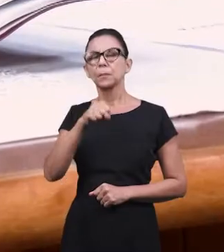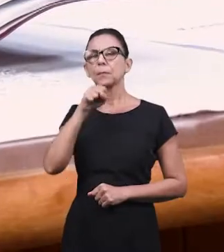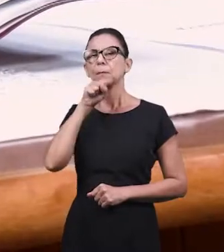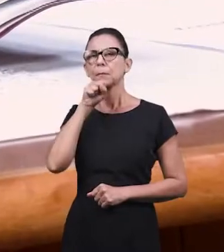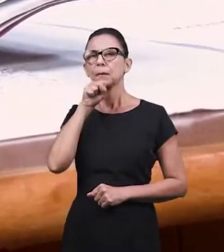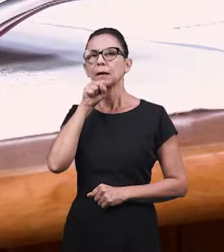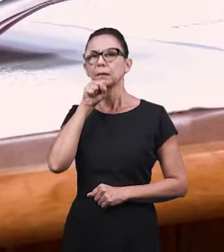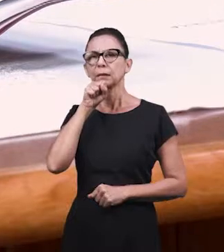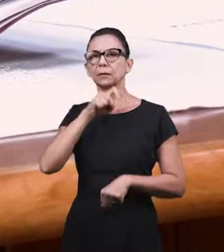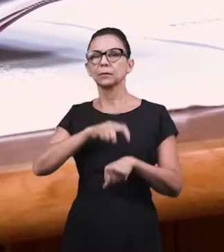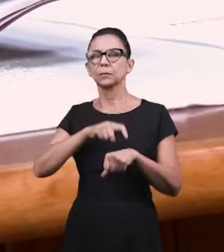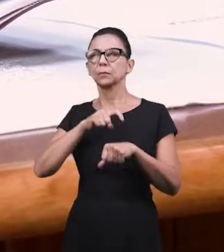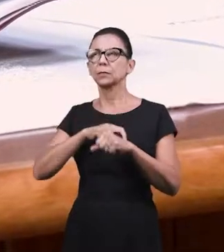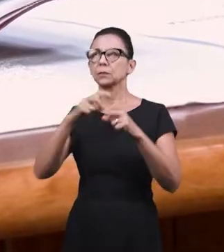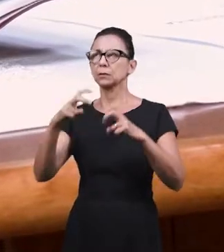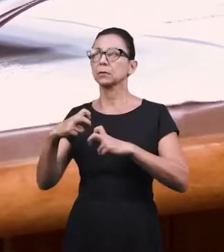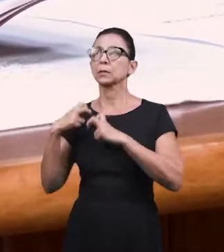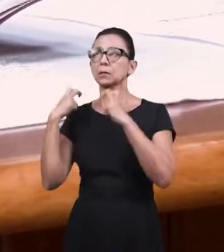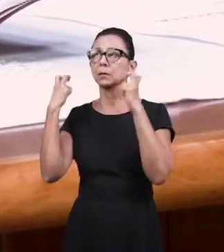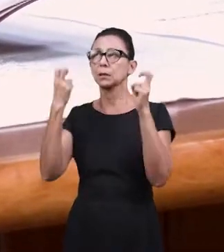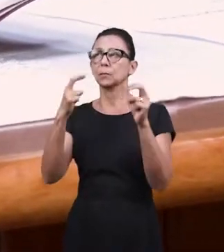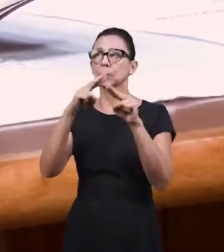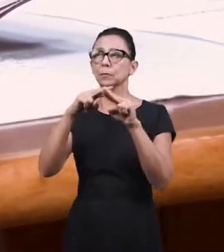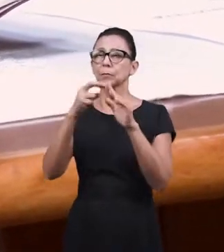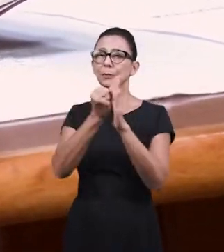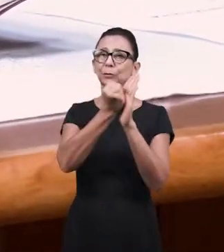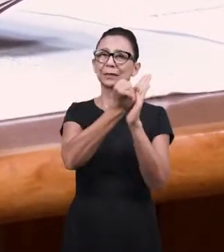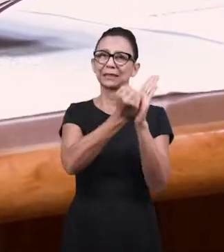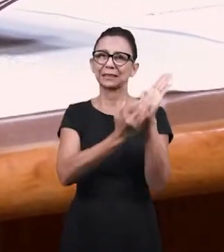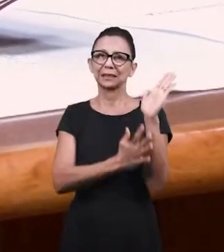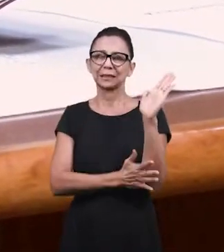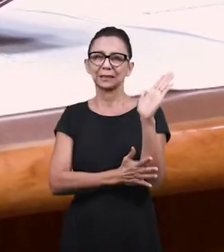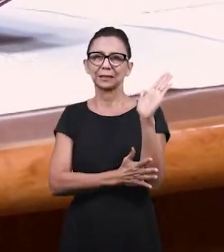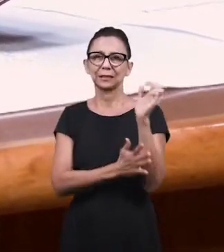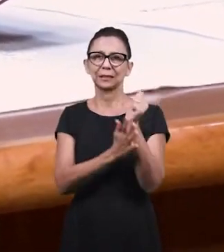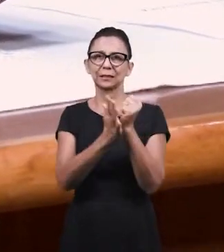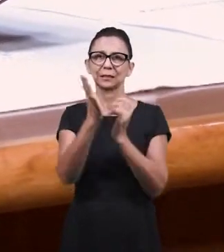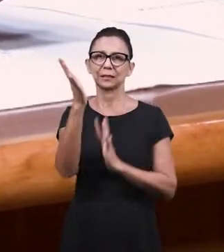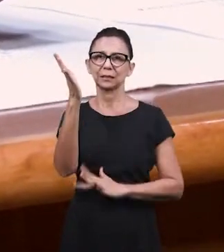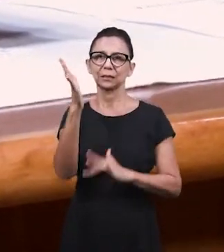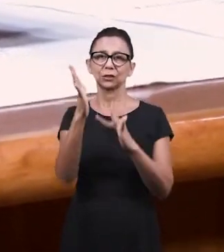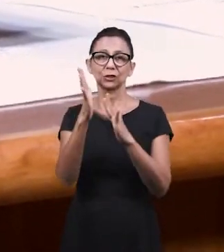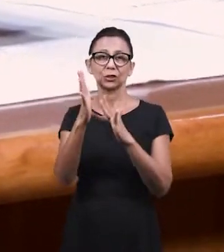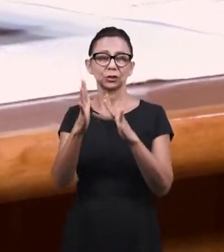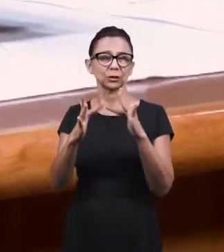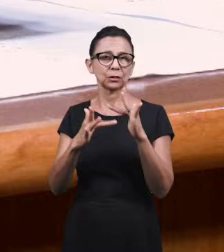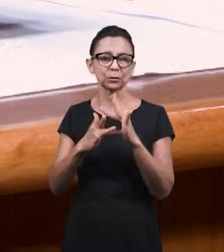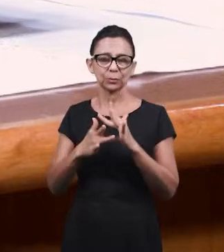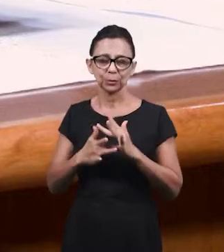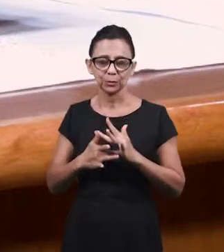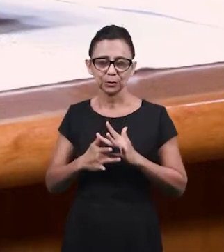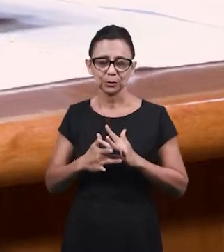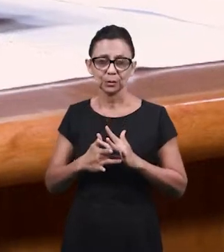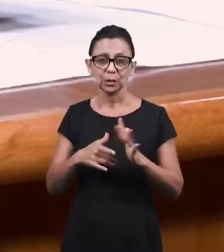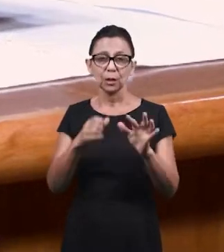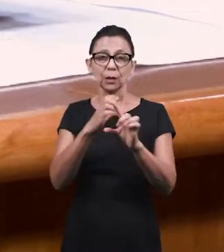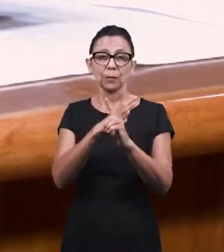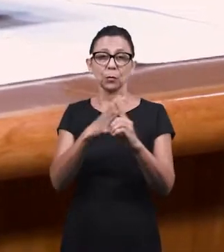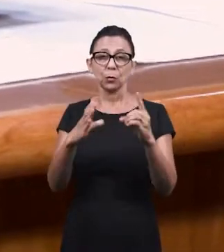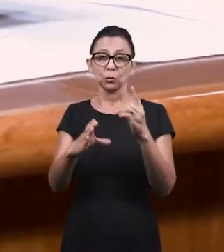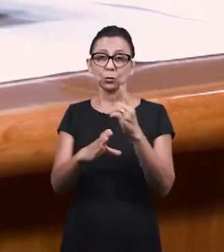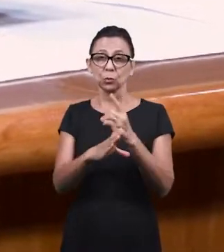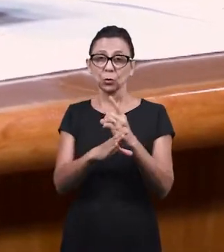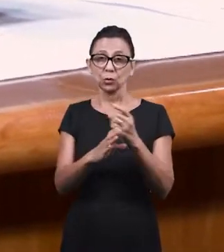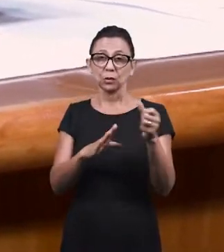Père, nous prions en ce moment par le sang de Jésus, en te demandant une bénédiction pour le culte de